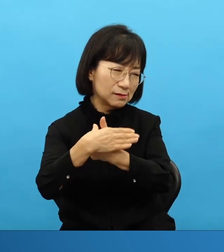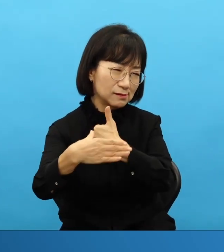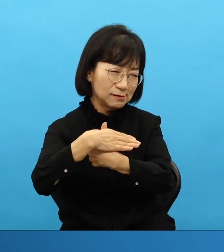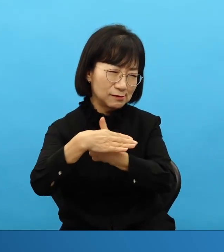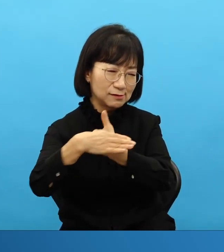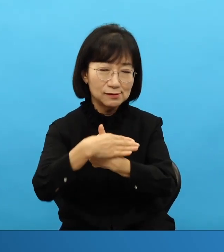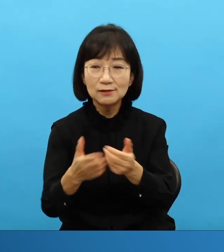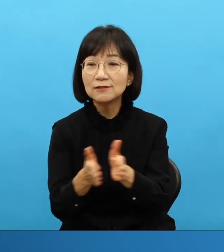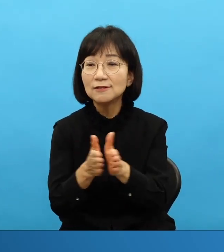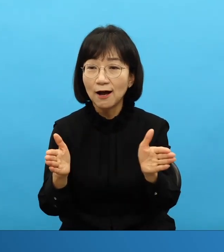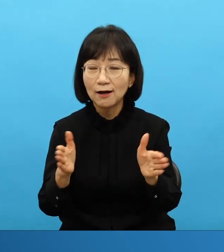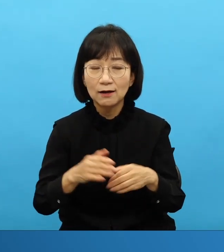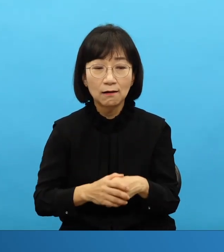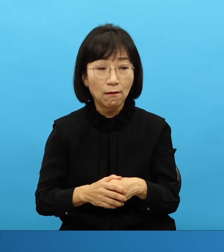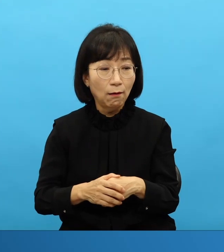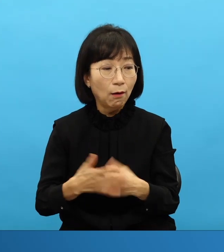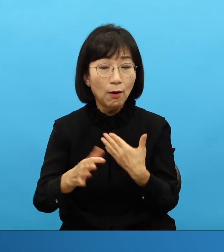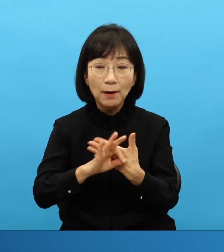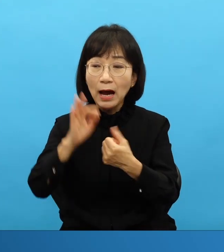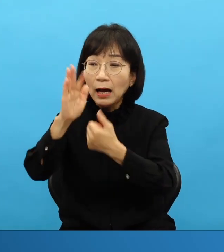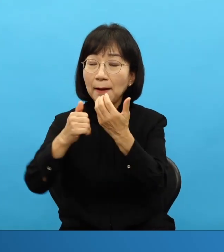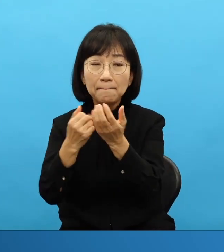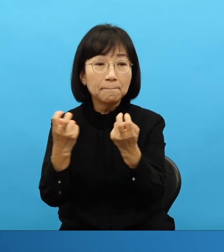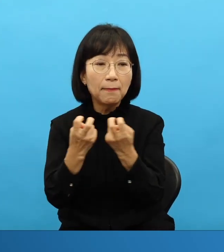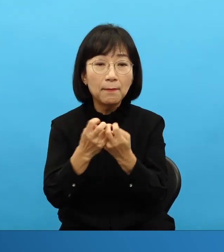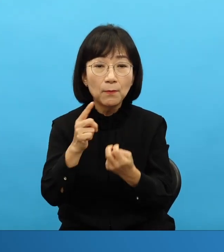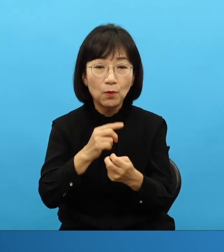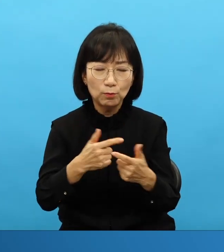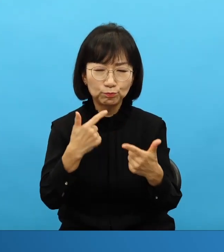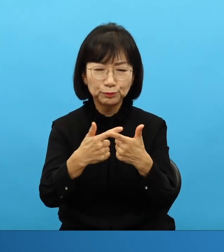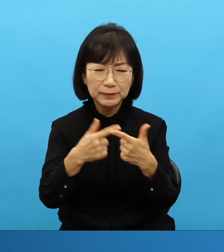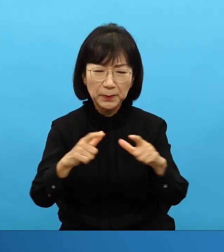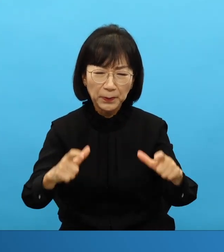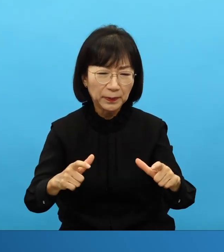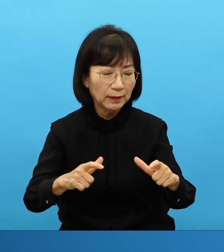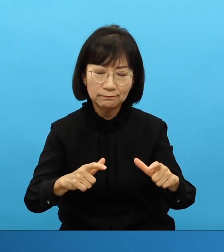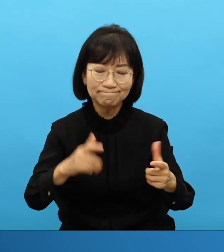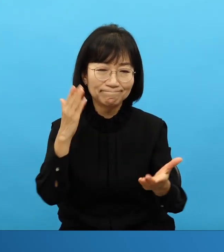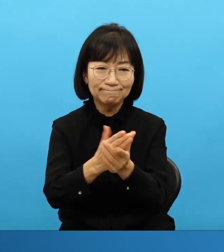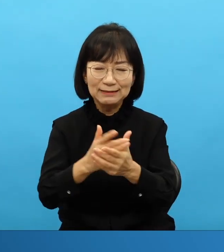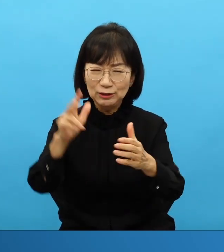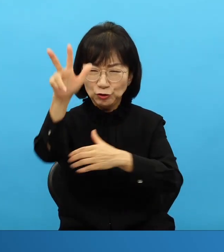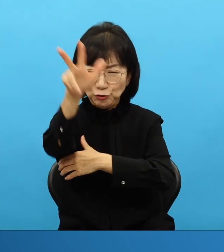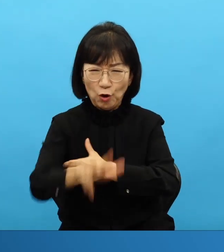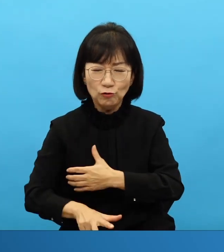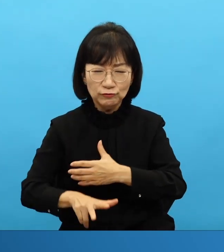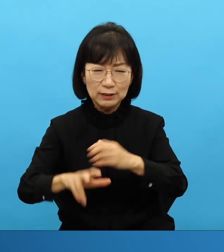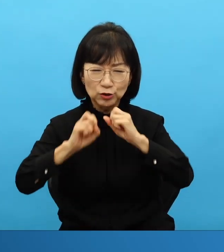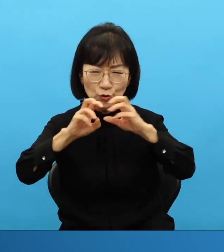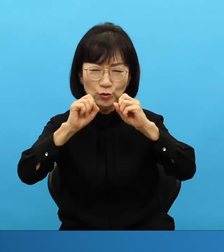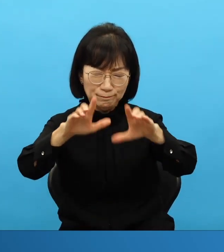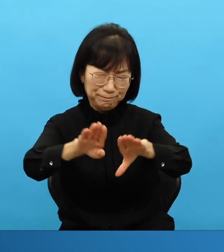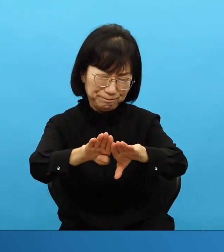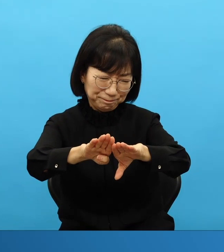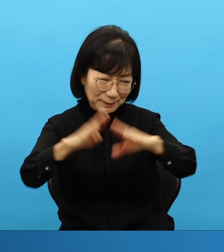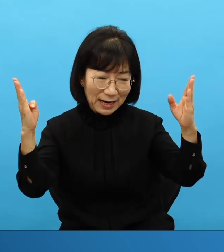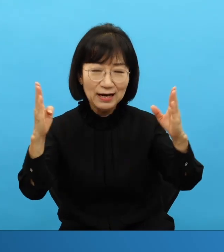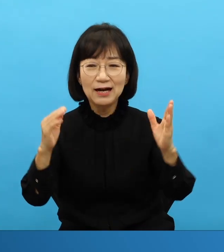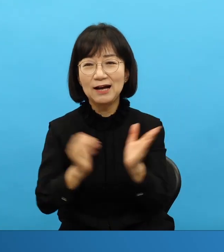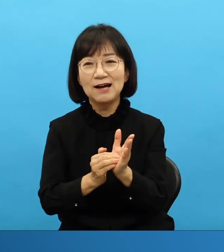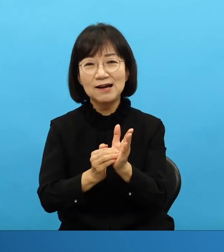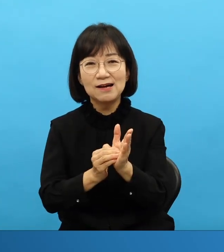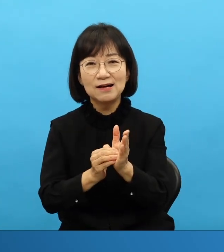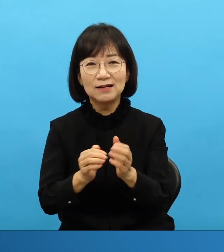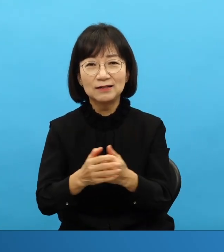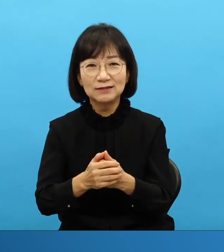그러니 하나님 또 어떻게 했냐? 전국으로 문을 열어주셨어요. 然后神又怎么做的呢？向着全国打开了门， 전국